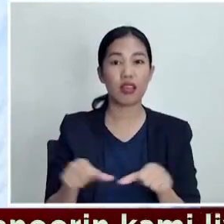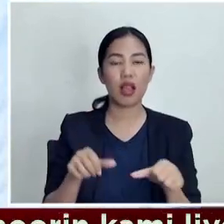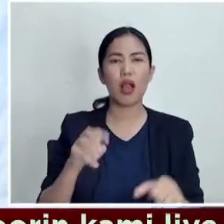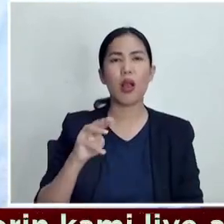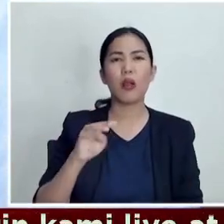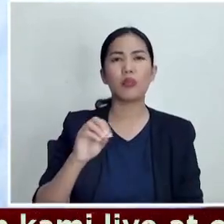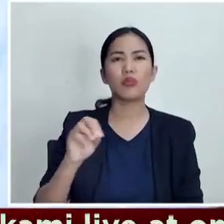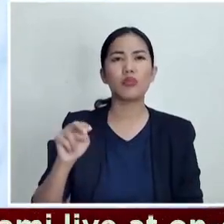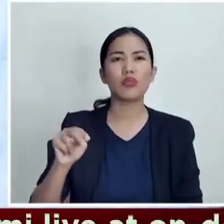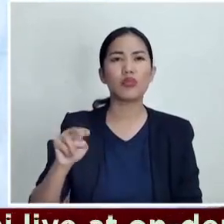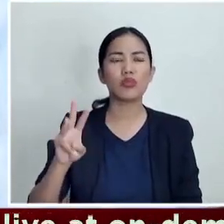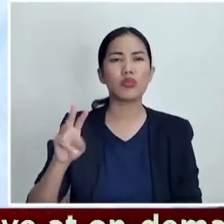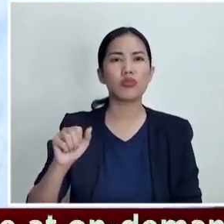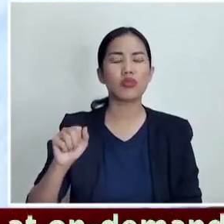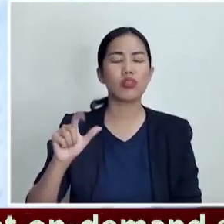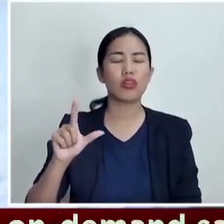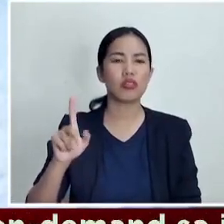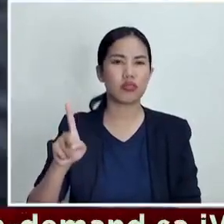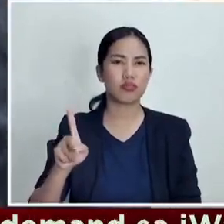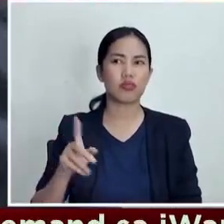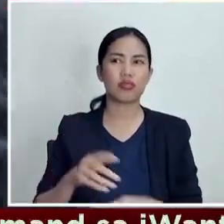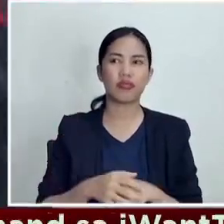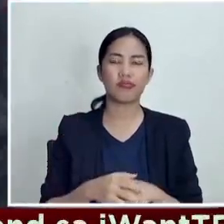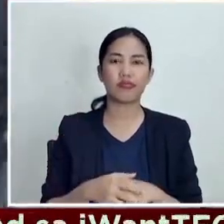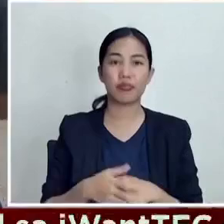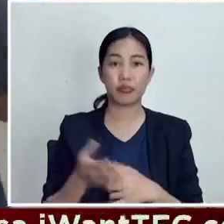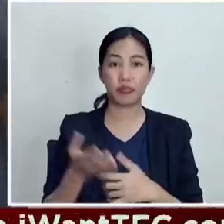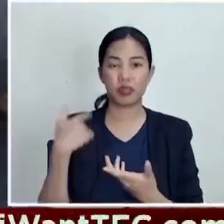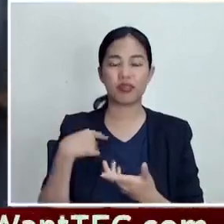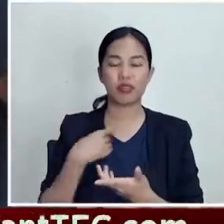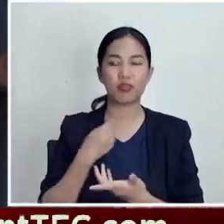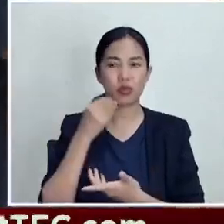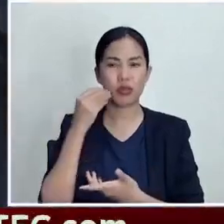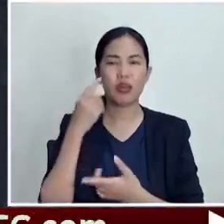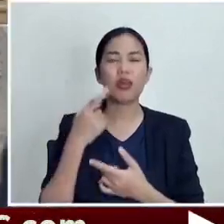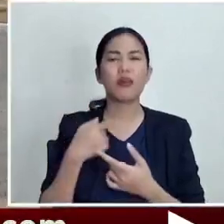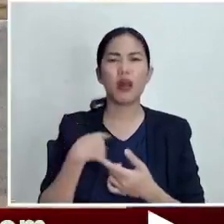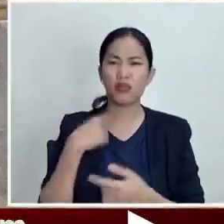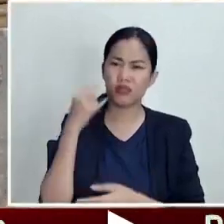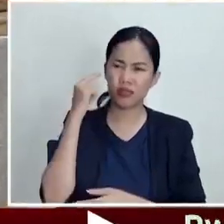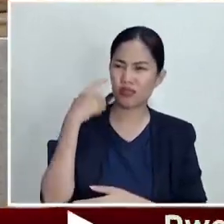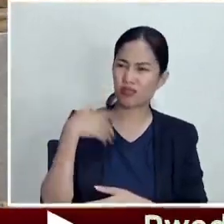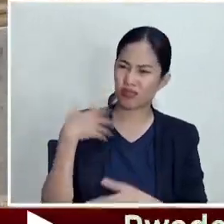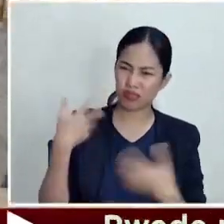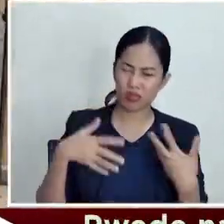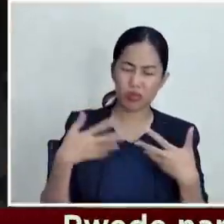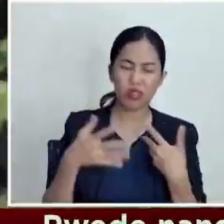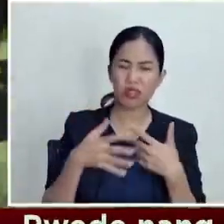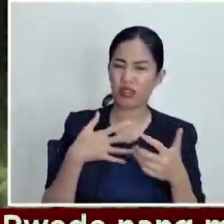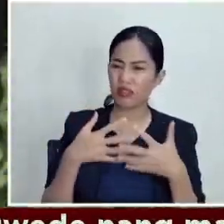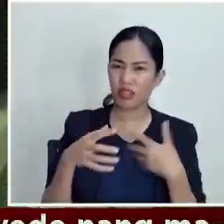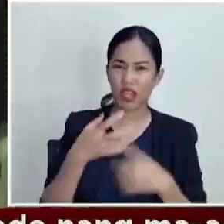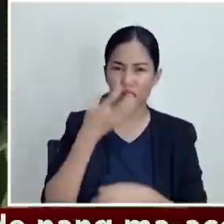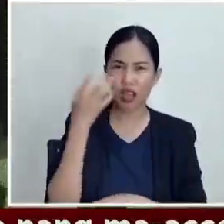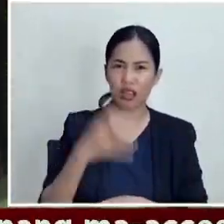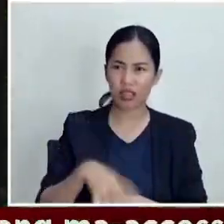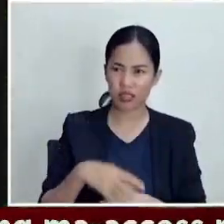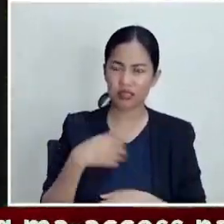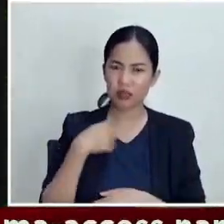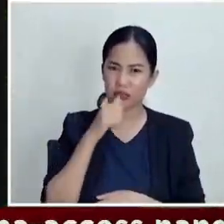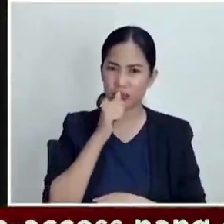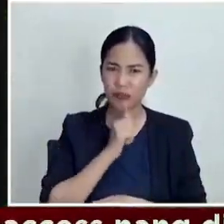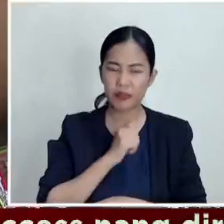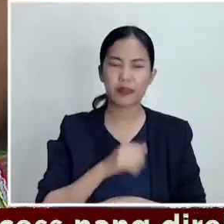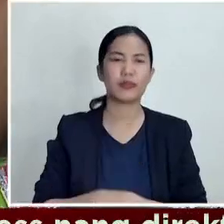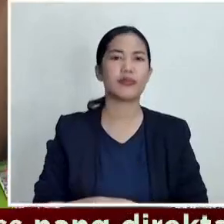sa kanya kahit matindi ang init na kaya niya. Upang makabawas sa gastusin ng pamilya, naghandog din po